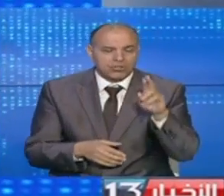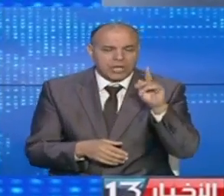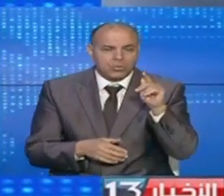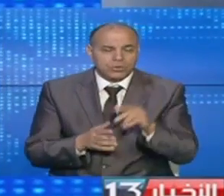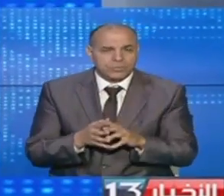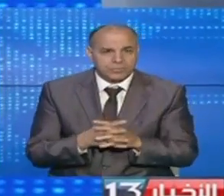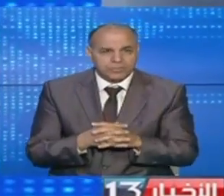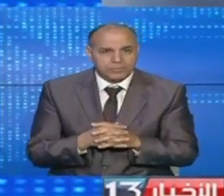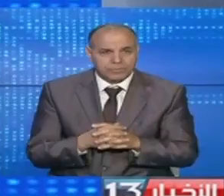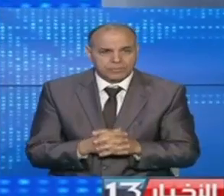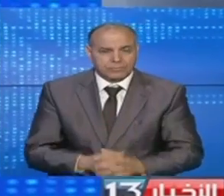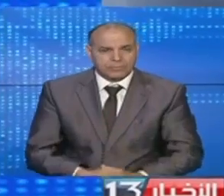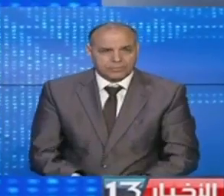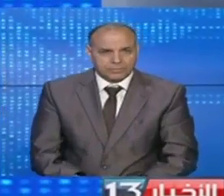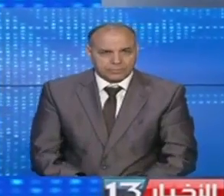الغنوشي.